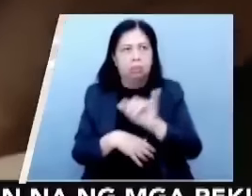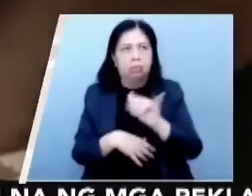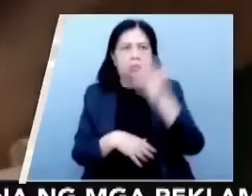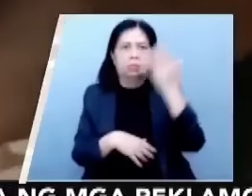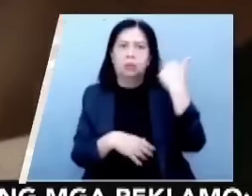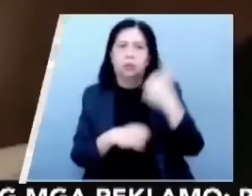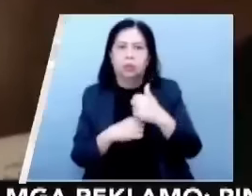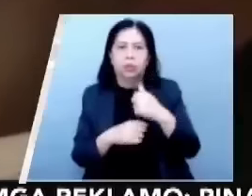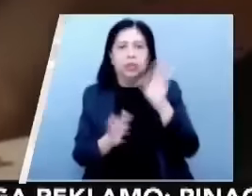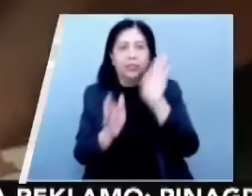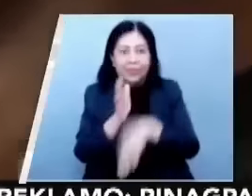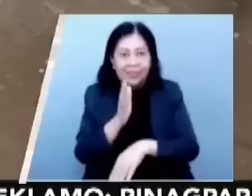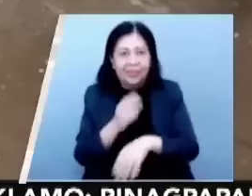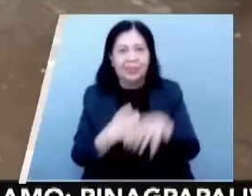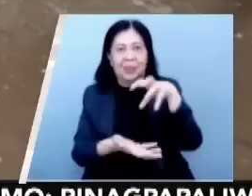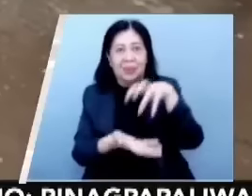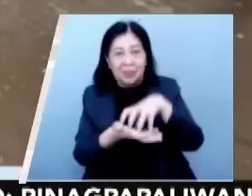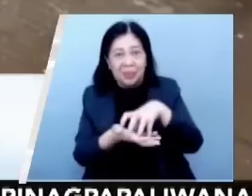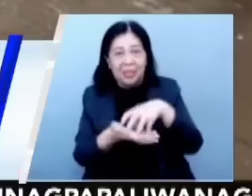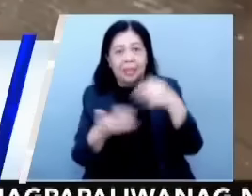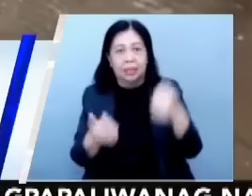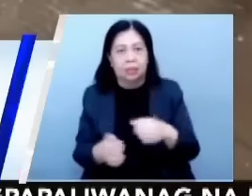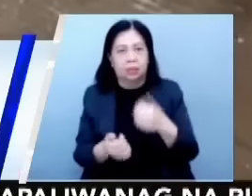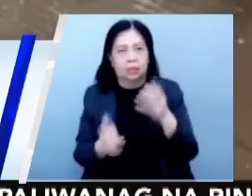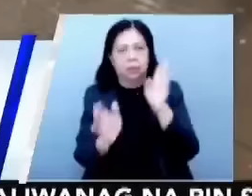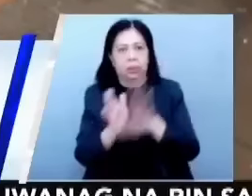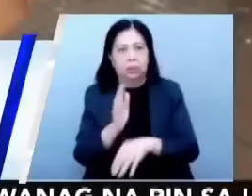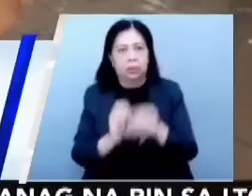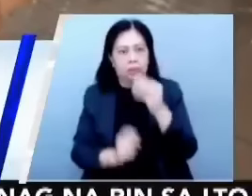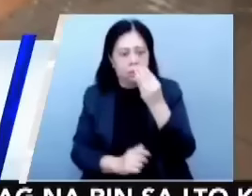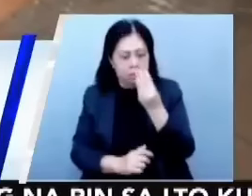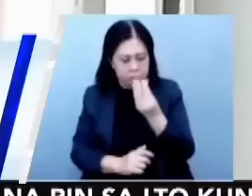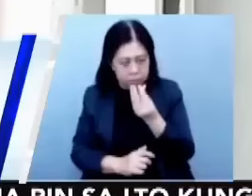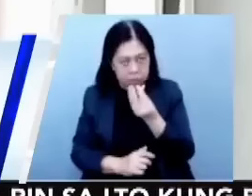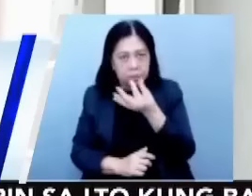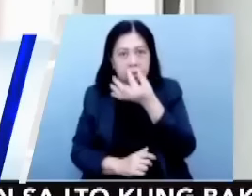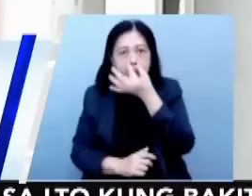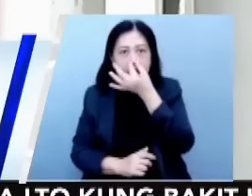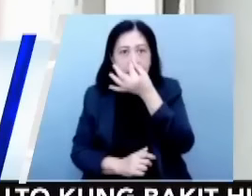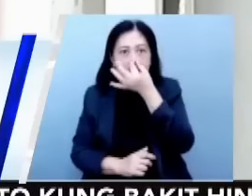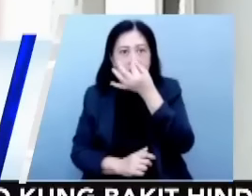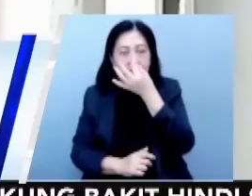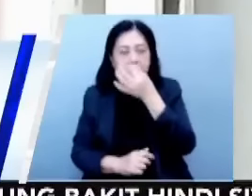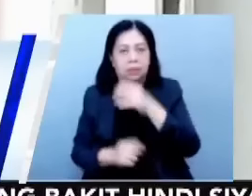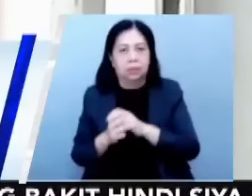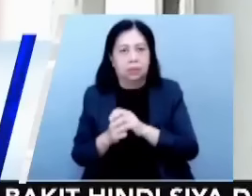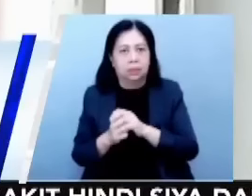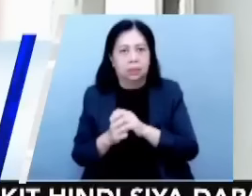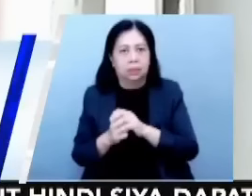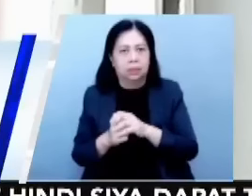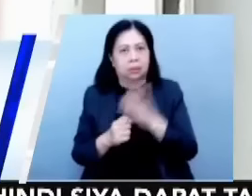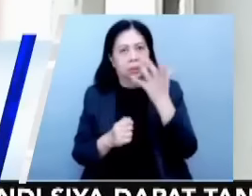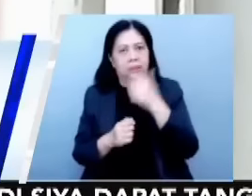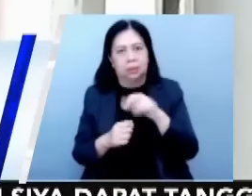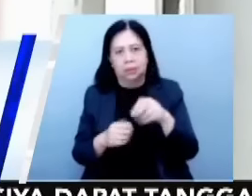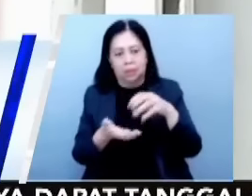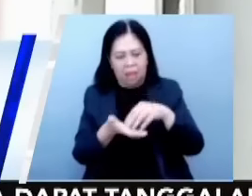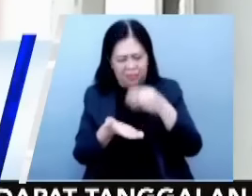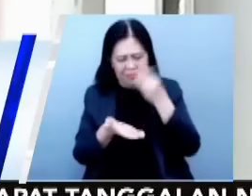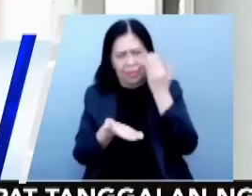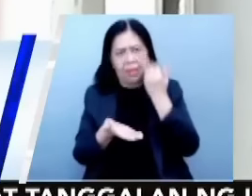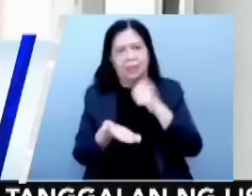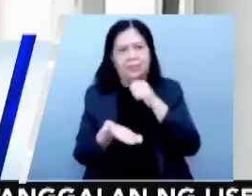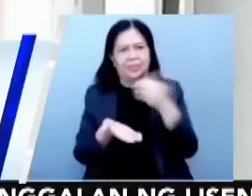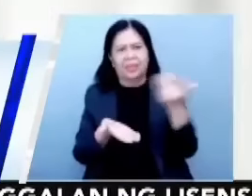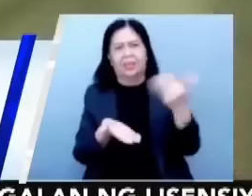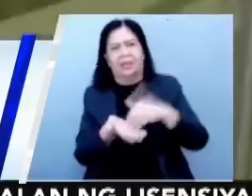tapos malaki. Ngayon po, mura po pero maliit na po siya. Makaparami rin po yung gastos mo para lang makakain ka rin po ng maraming